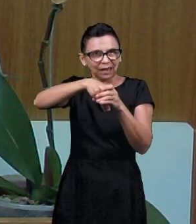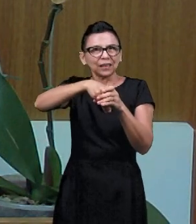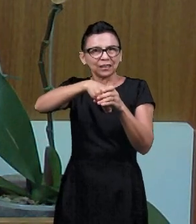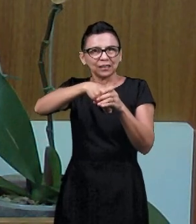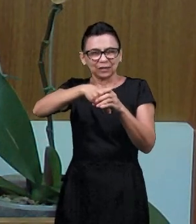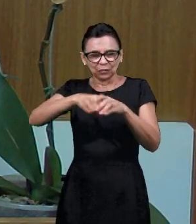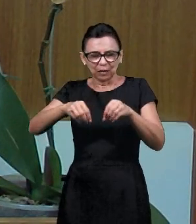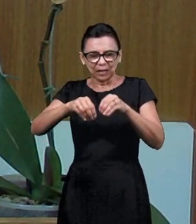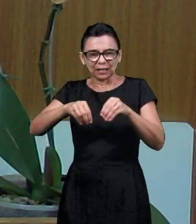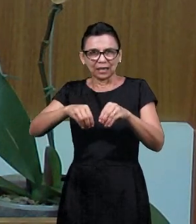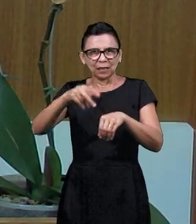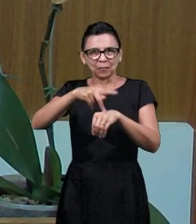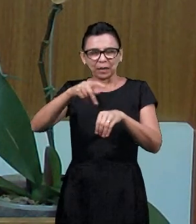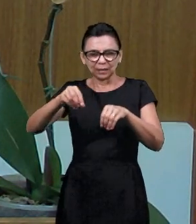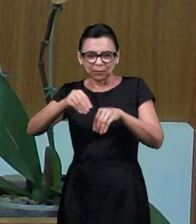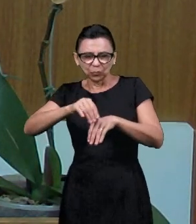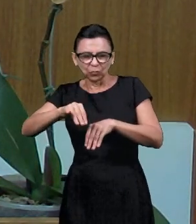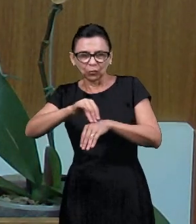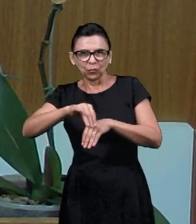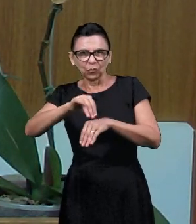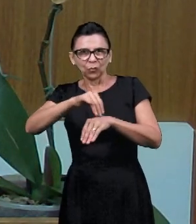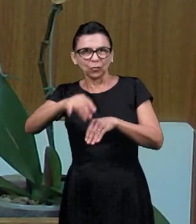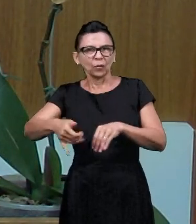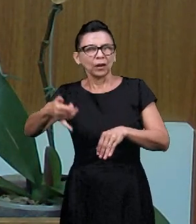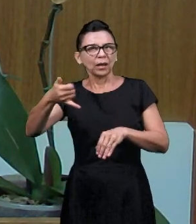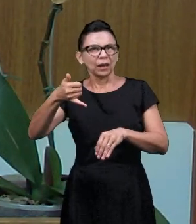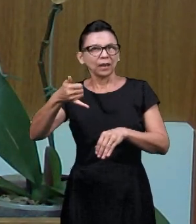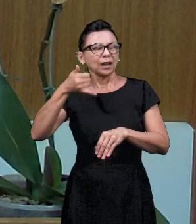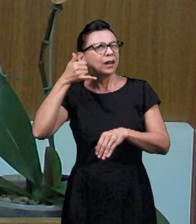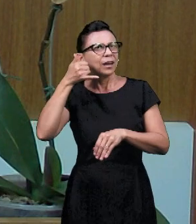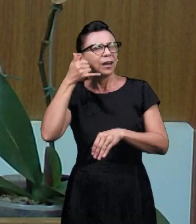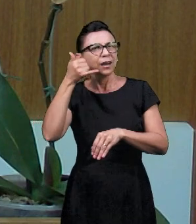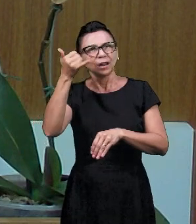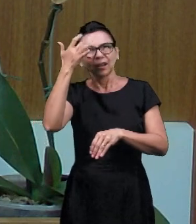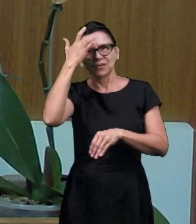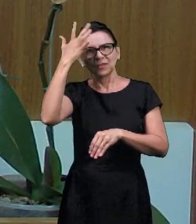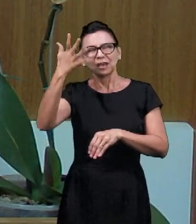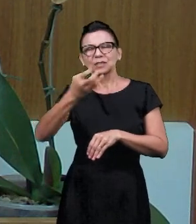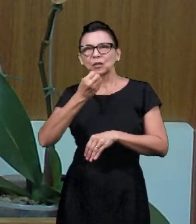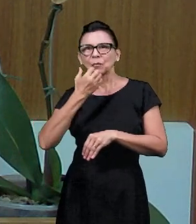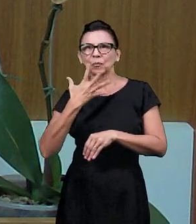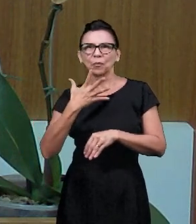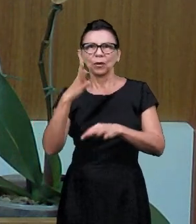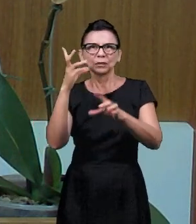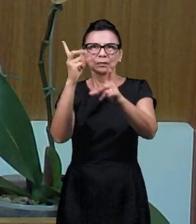Regardez leur découverte ici. Et il cite même le cas,